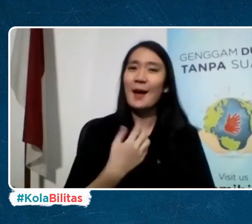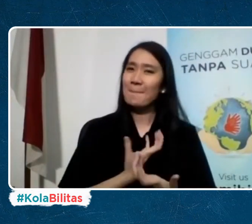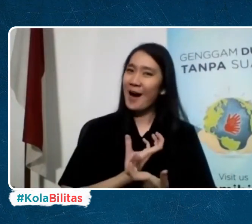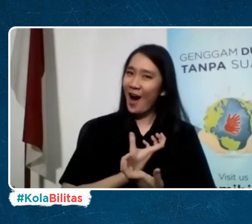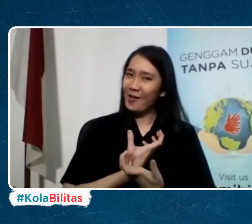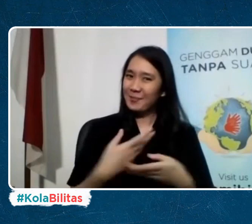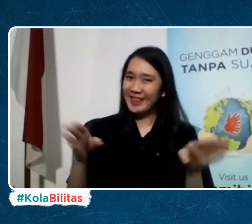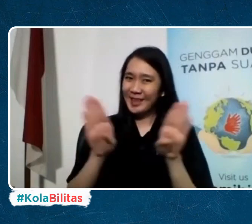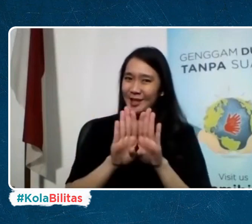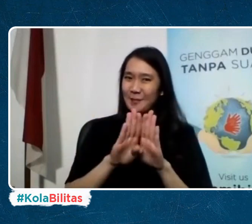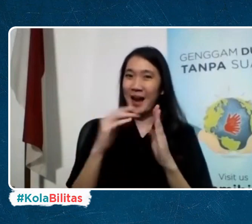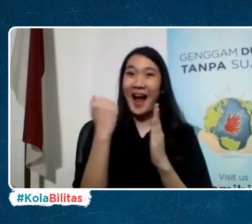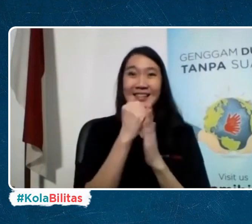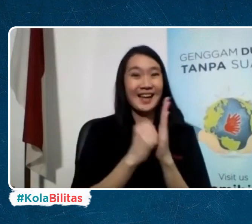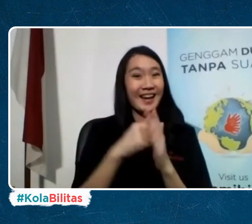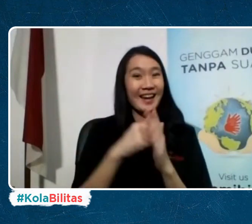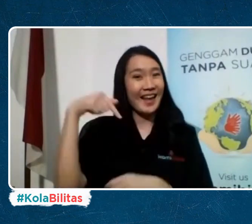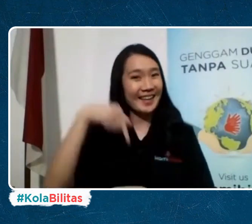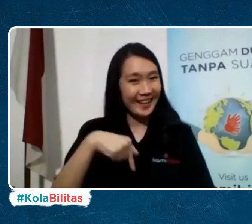kasih.